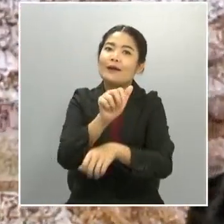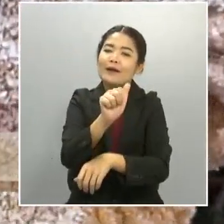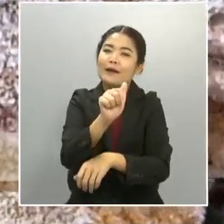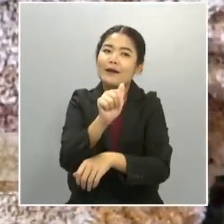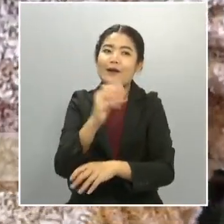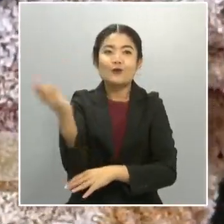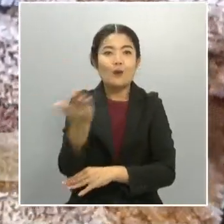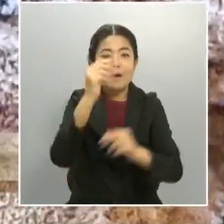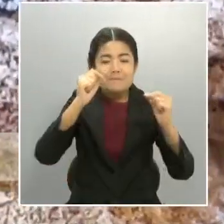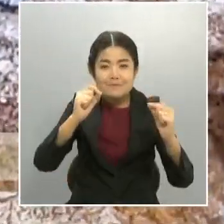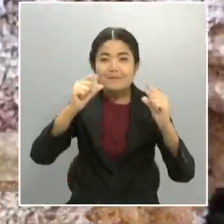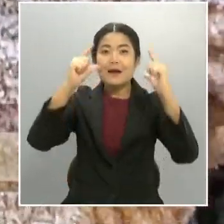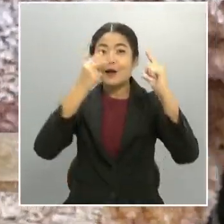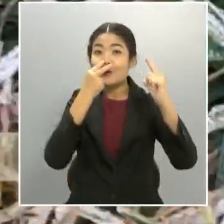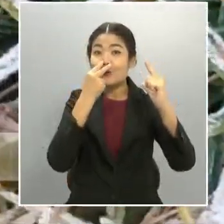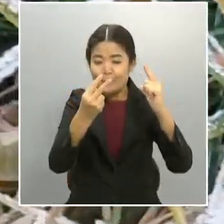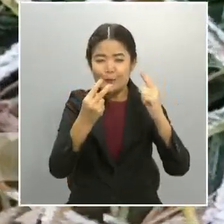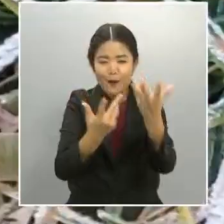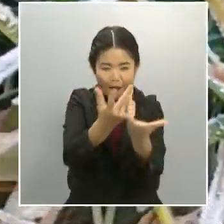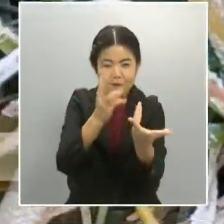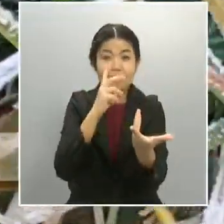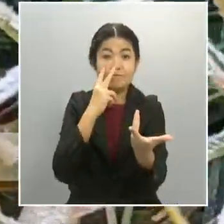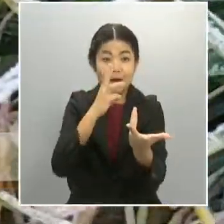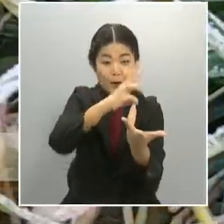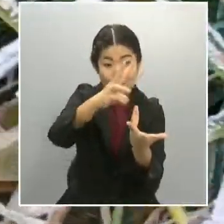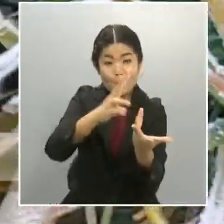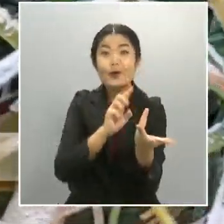ตื่นเช้า เอามาดูเมคกะนิงที่้